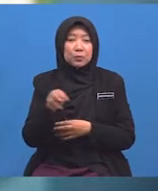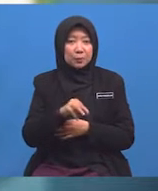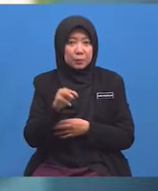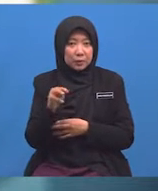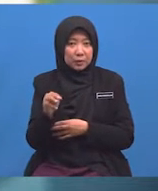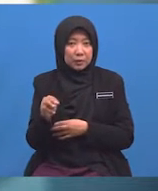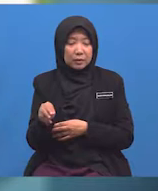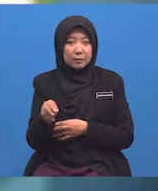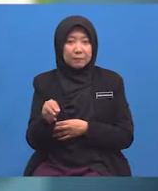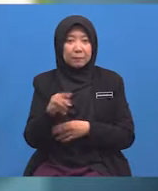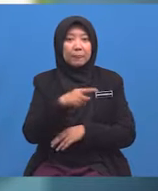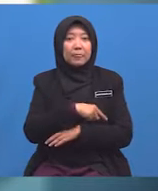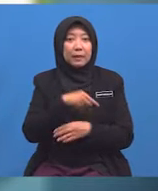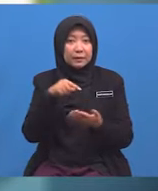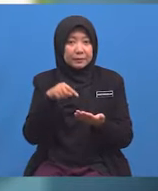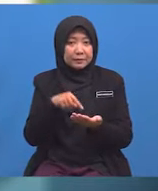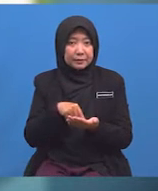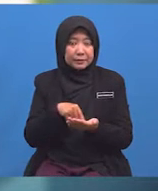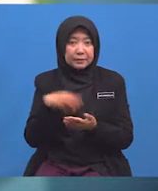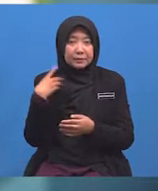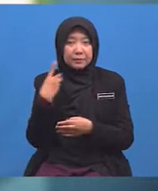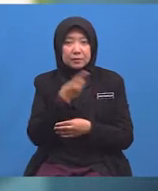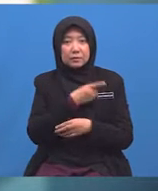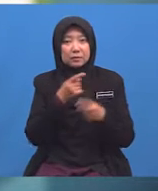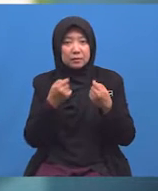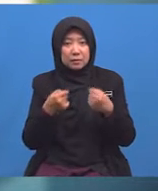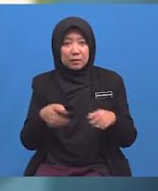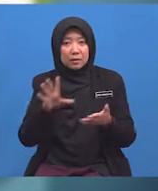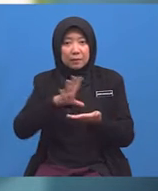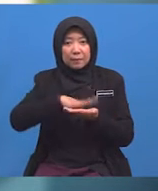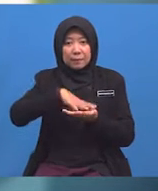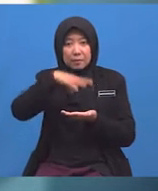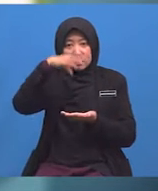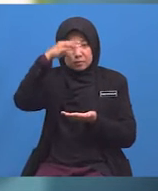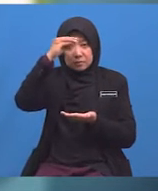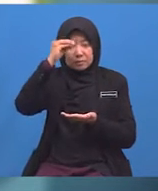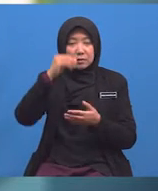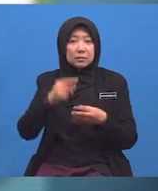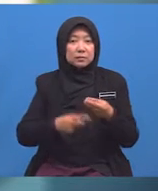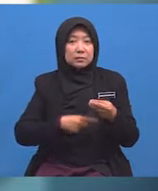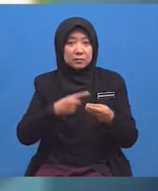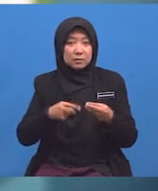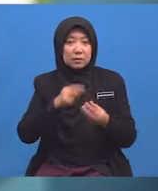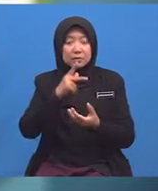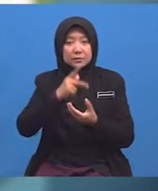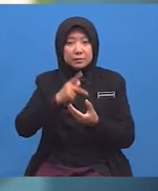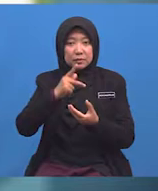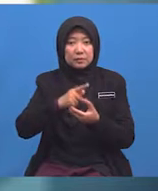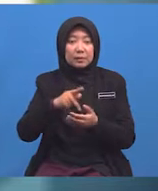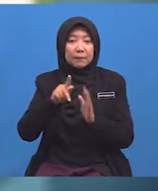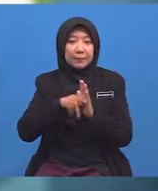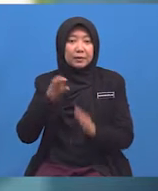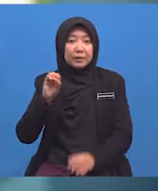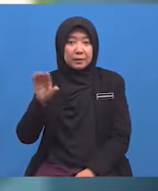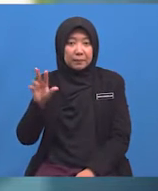Murid-murid, pada hari ini kita telah belajar mengenai kesan